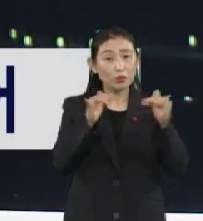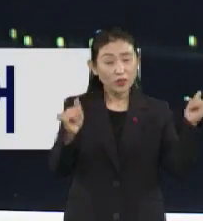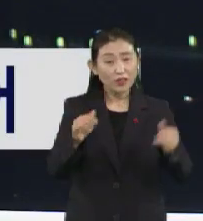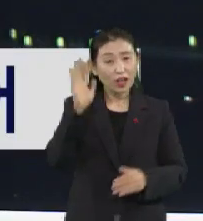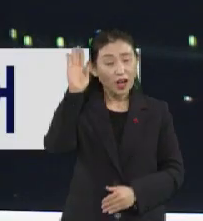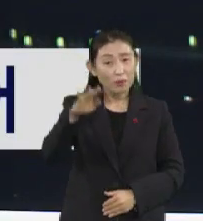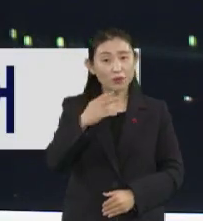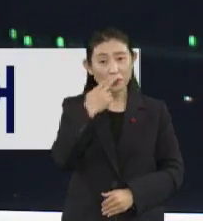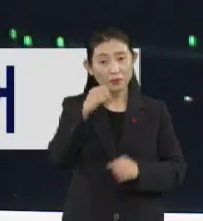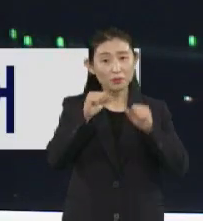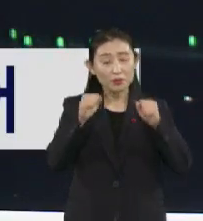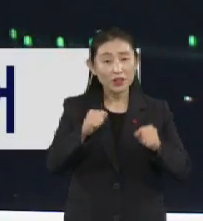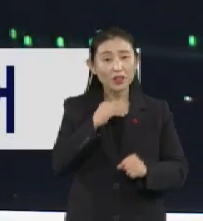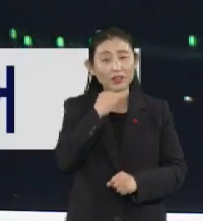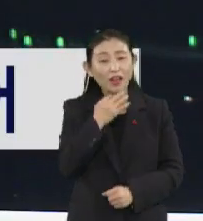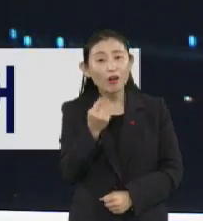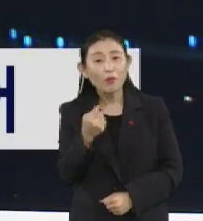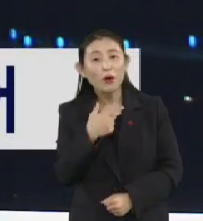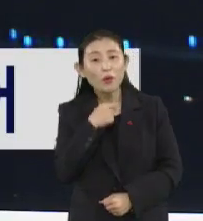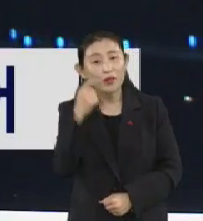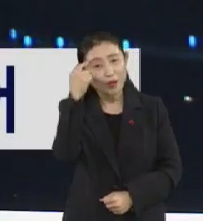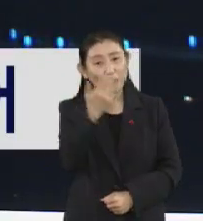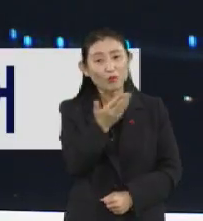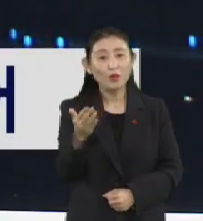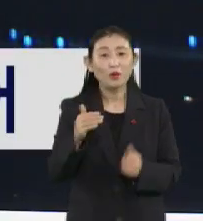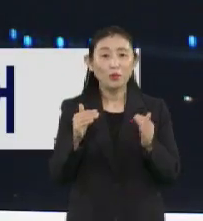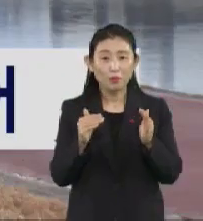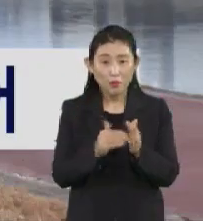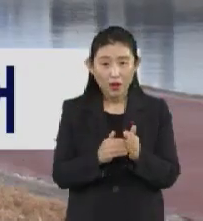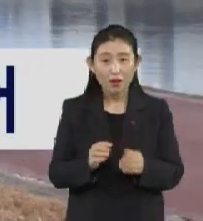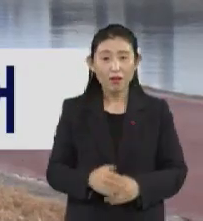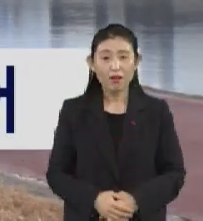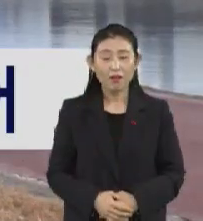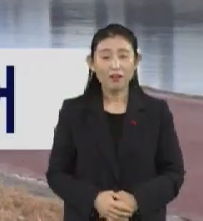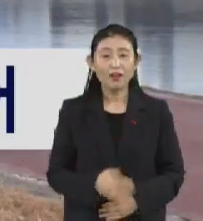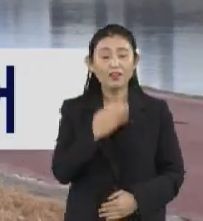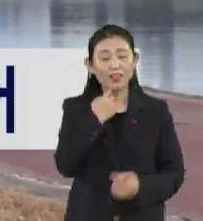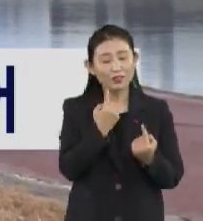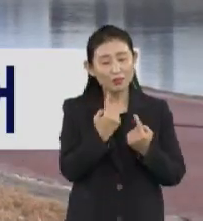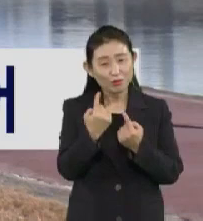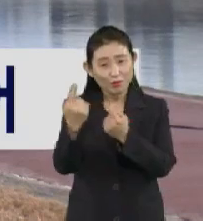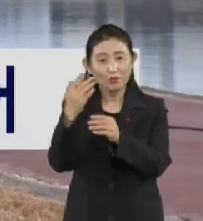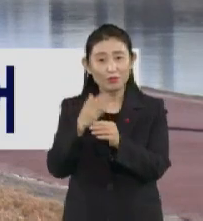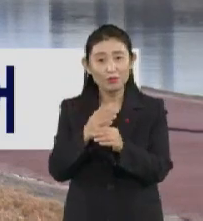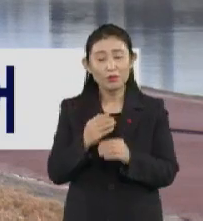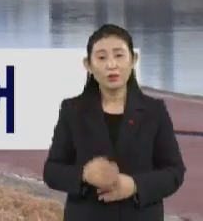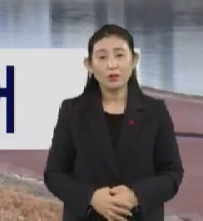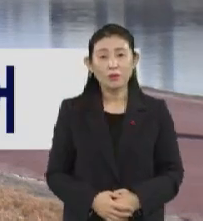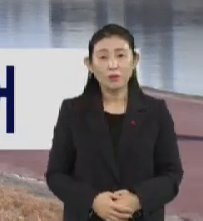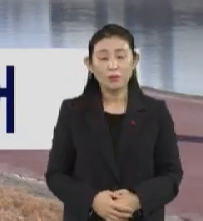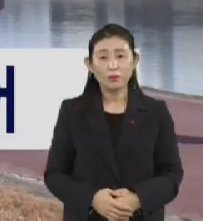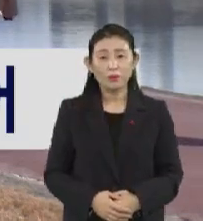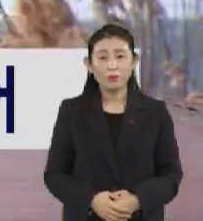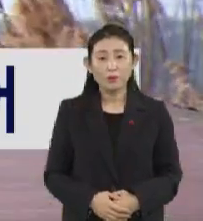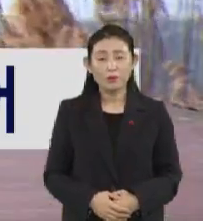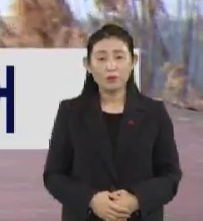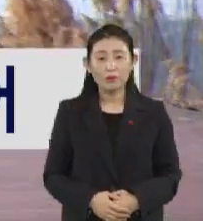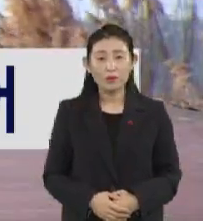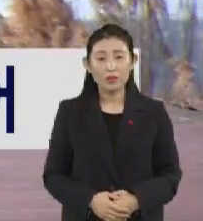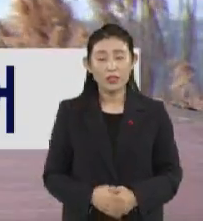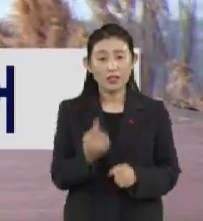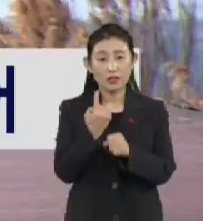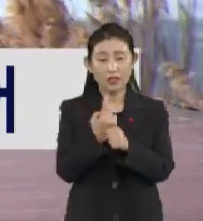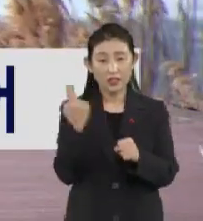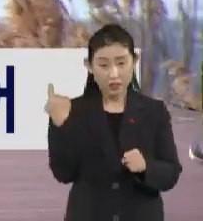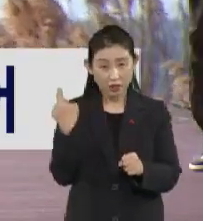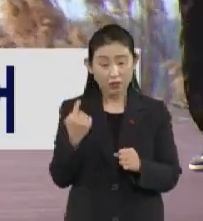지역민들의 기대수명, 즉 출생 이후 생존하는 평균 횟수가 꾸준히 상승하고 있는 것으로 나타났습니다. 통계청의